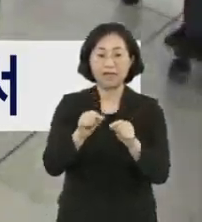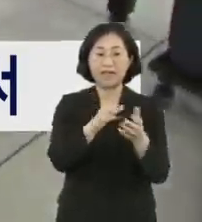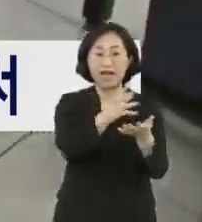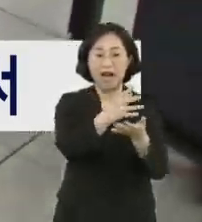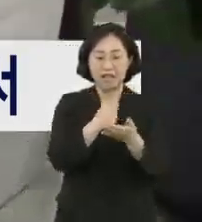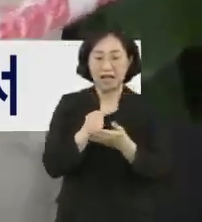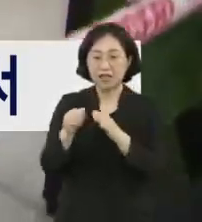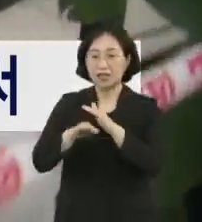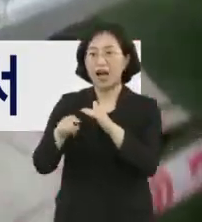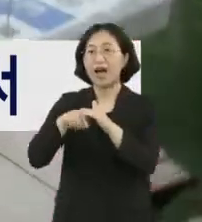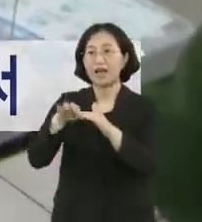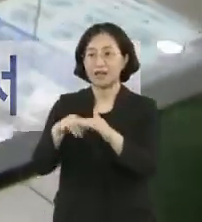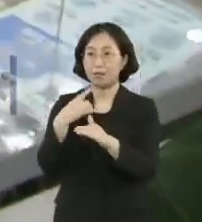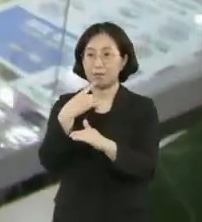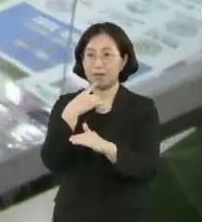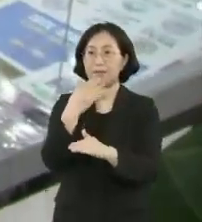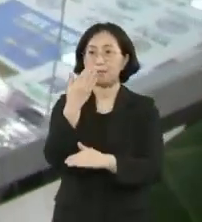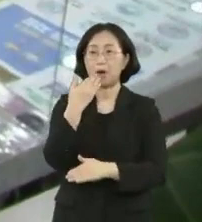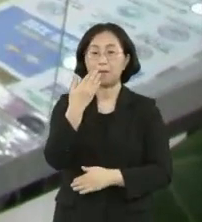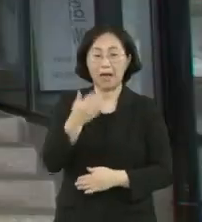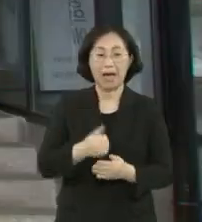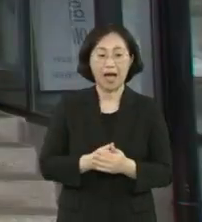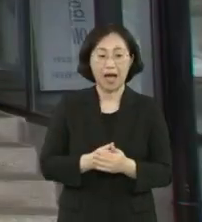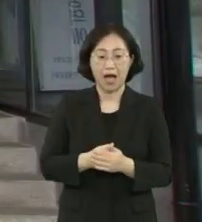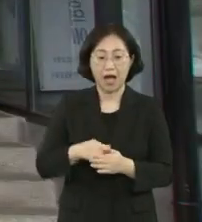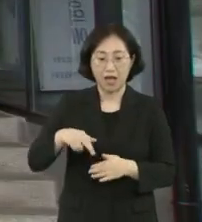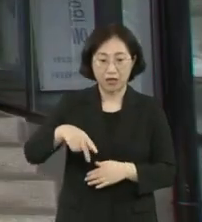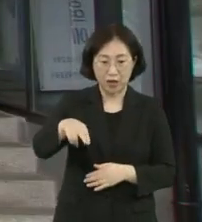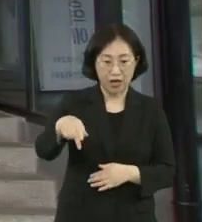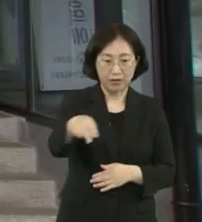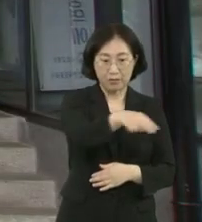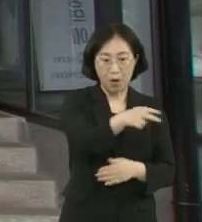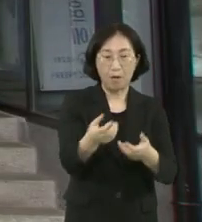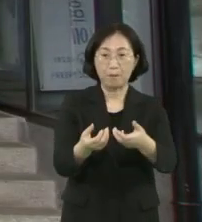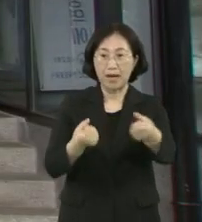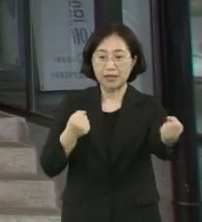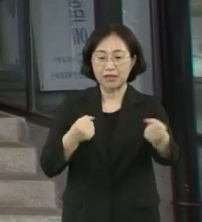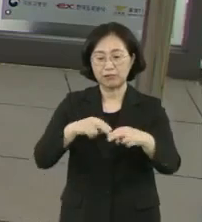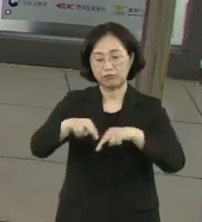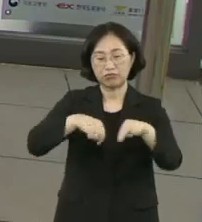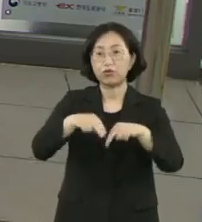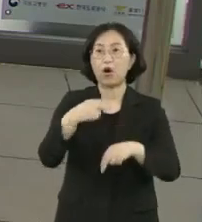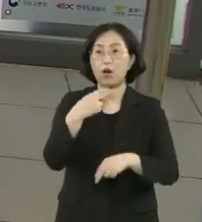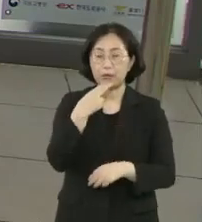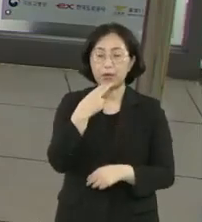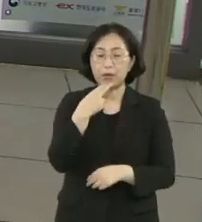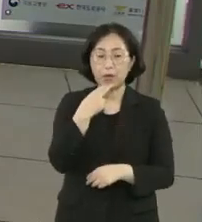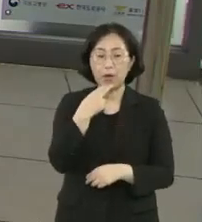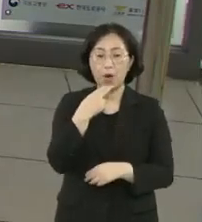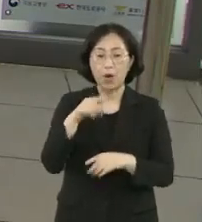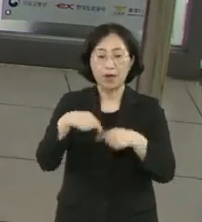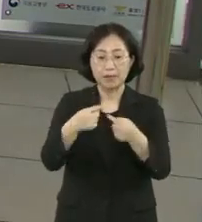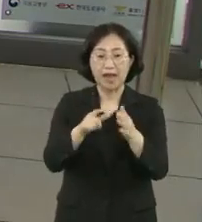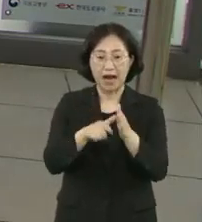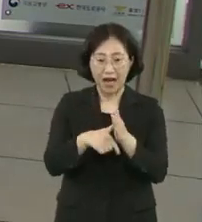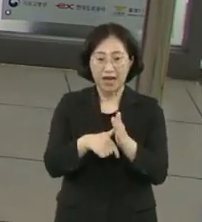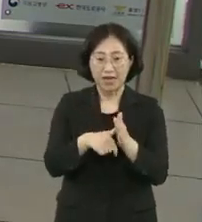안에서만 먹을 수 있습니다. 입출구도 분리돼 되도록 사람들이 마주치지 않도록 했으며 입장 시 체온